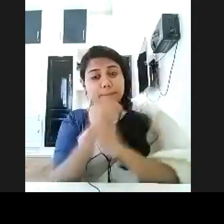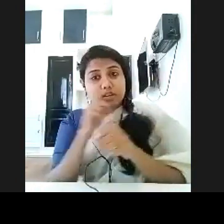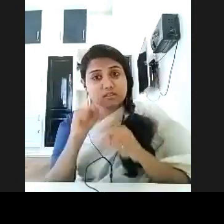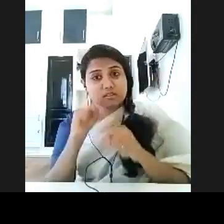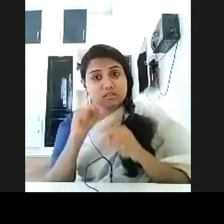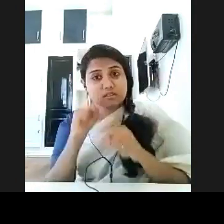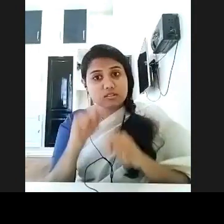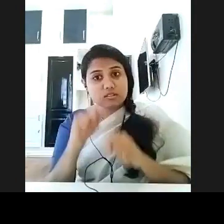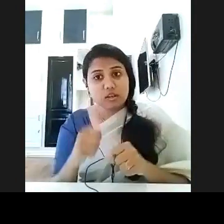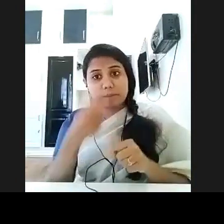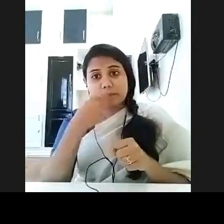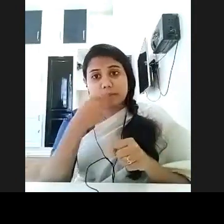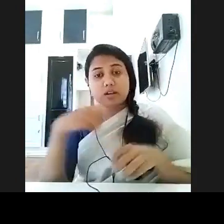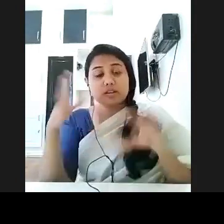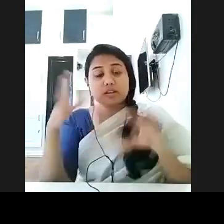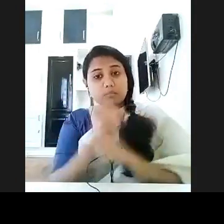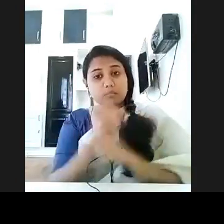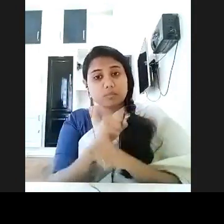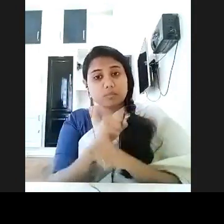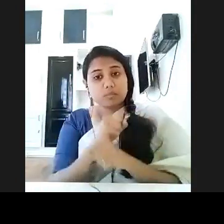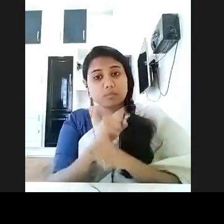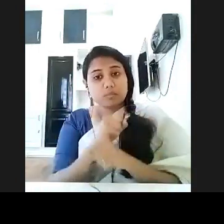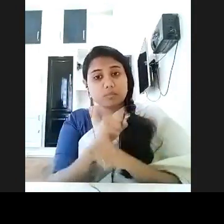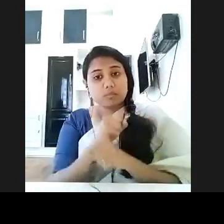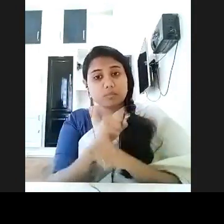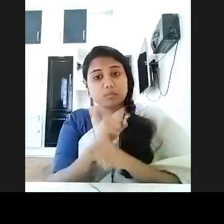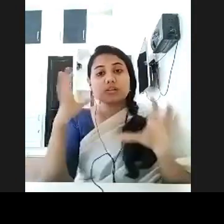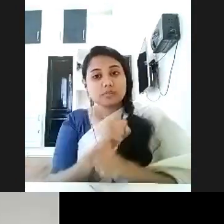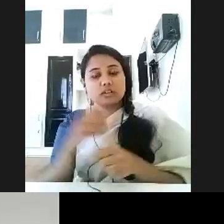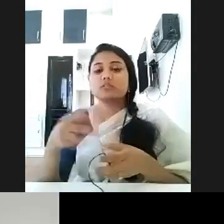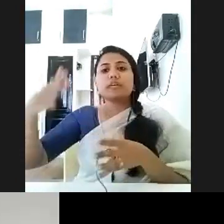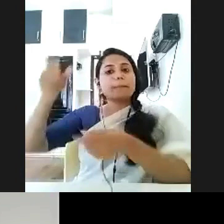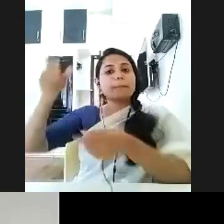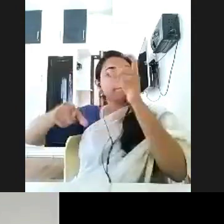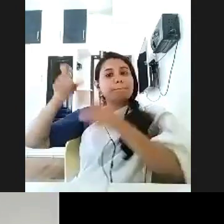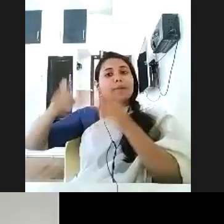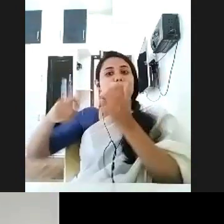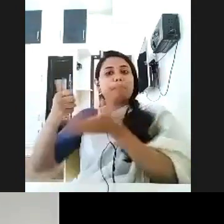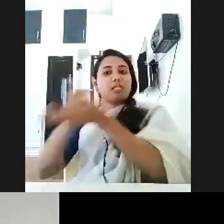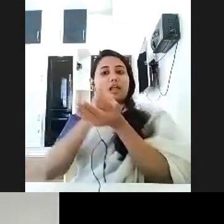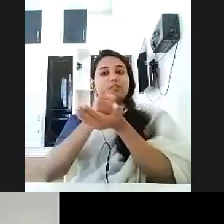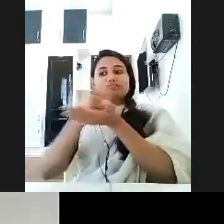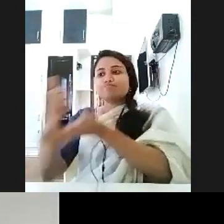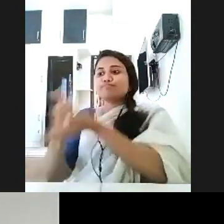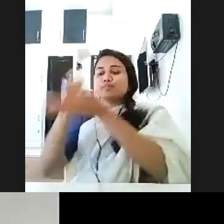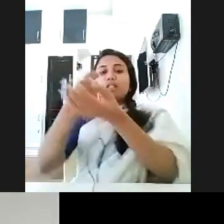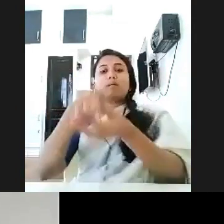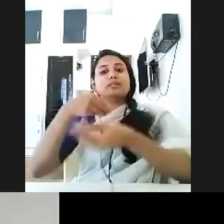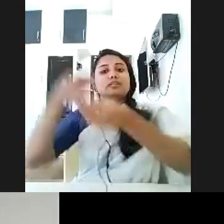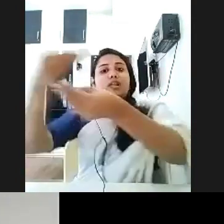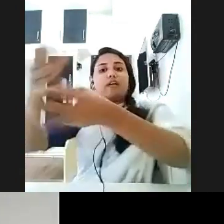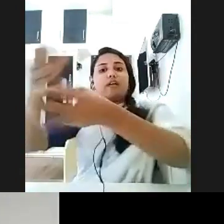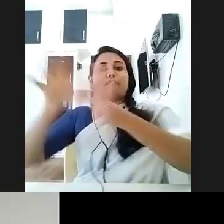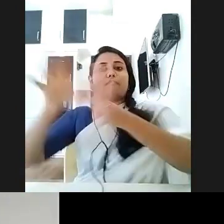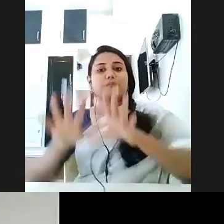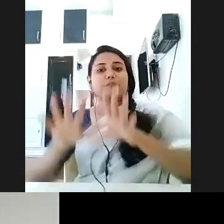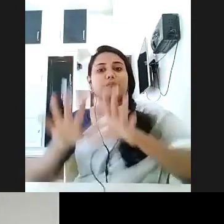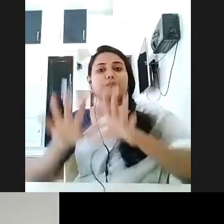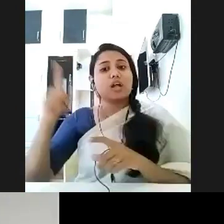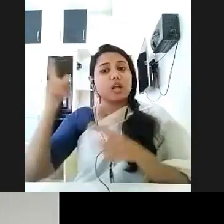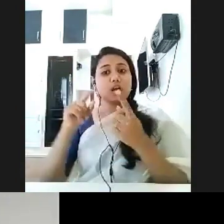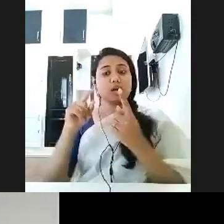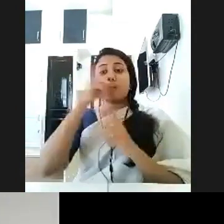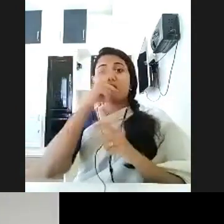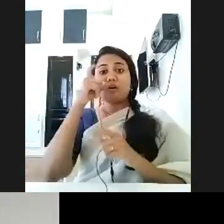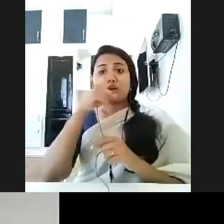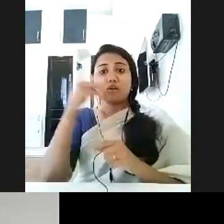ക്രൗഡ് ഫണ്ടിങ് രീതിയിലോട്ട് പോയിട്ട് മരുന്നുകൾ കൊടുക്കാറുള്ളത്. ദിസ് ഇസ് ഹൗ ദ യൂഷ്വൽ പ്രോസസ് ഇസ് ഗോയിങ് ഓൺ. അപ്പൊ ഇവിടെ കേരളത്തിൽ